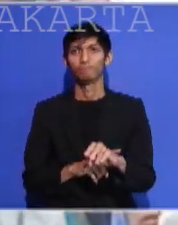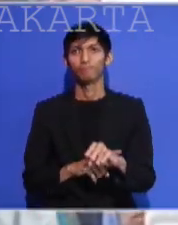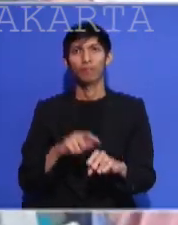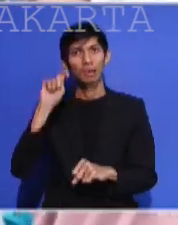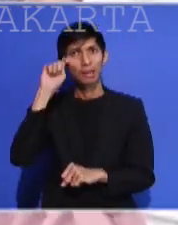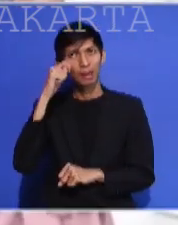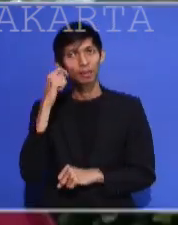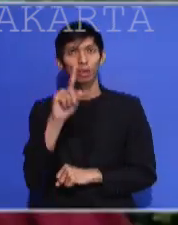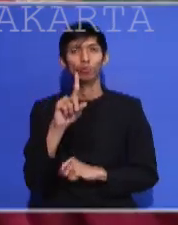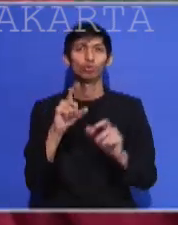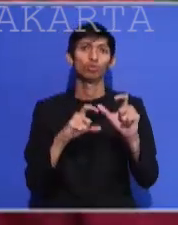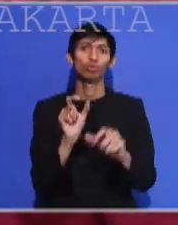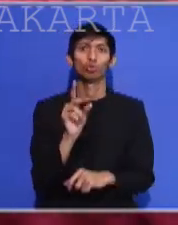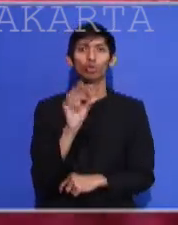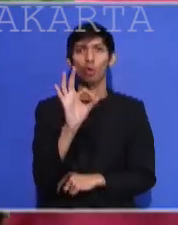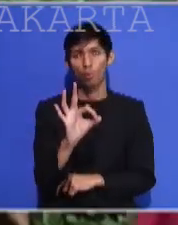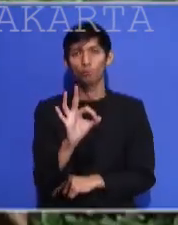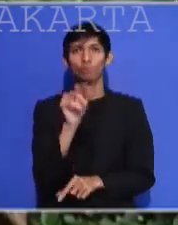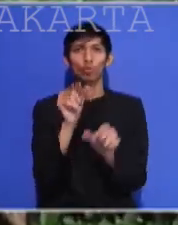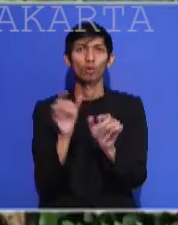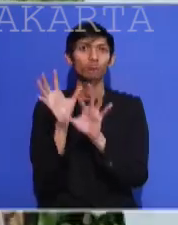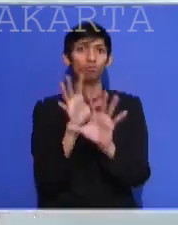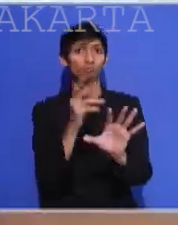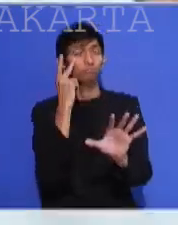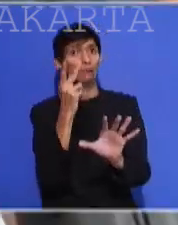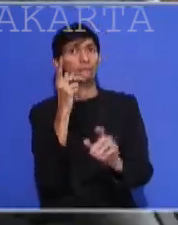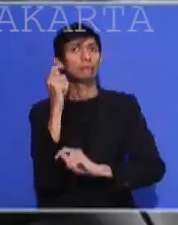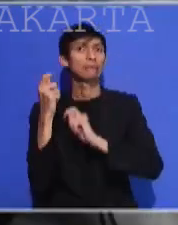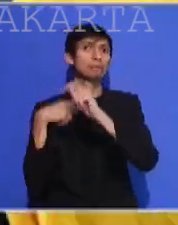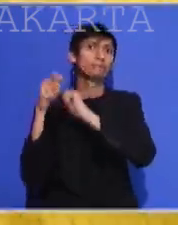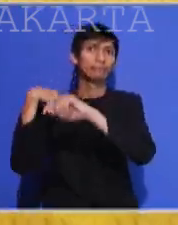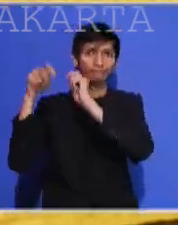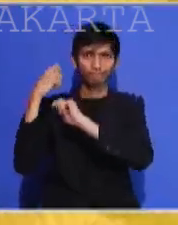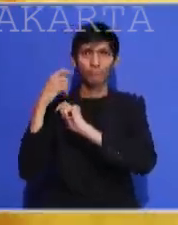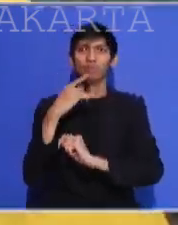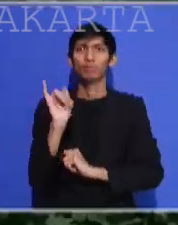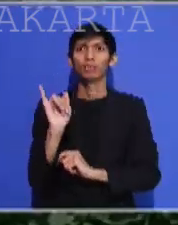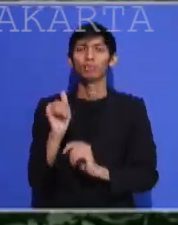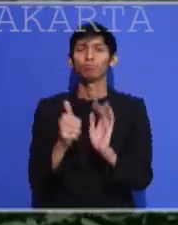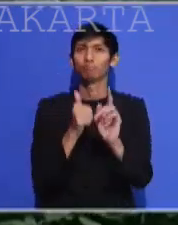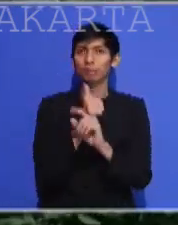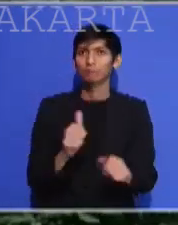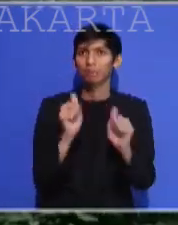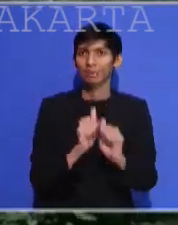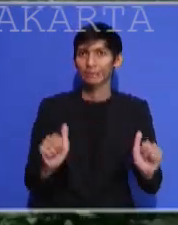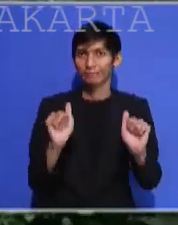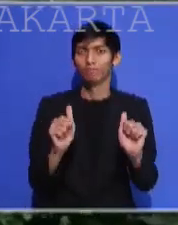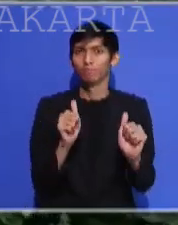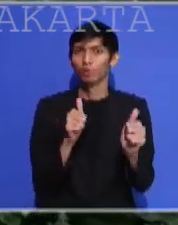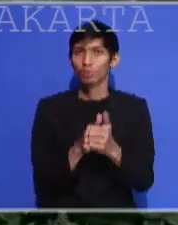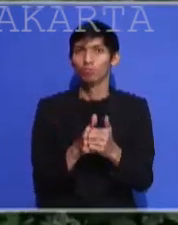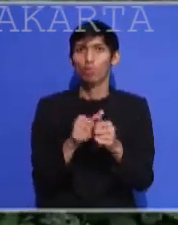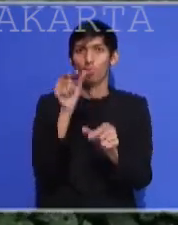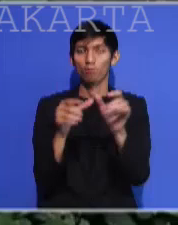Muharam selain datang untuk menyaksikan terasi S kirab serta jamasan pusaka wisatawan biasanya juga berkunjung